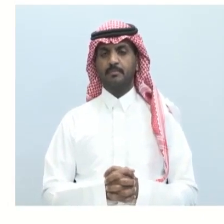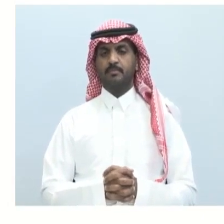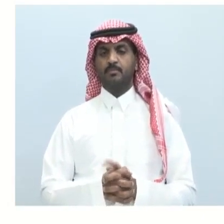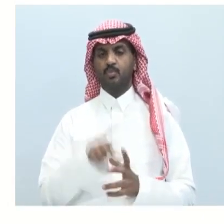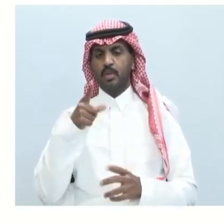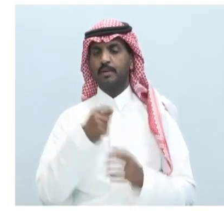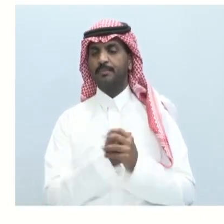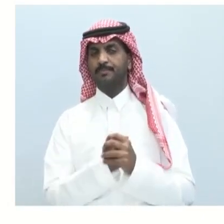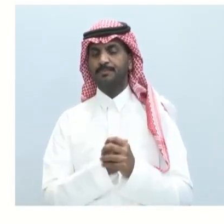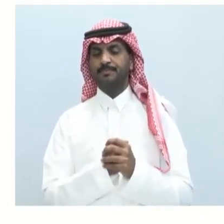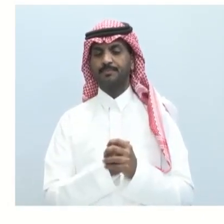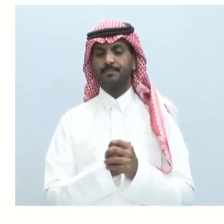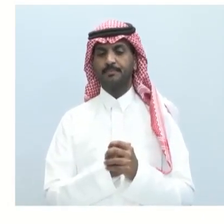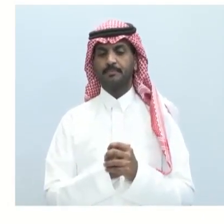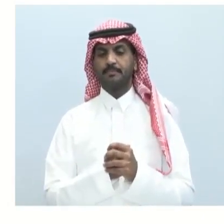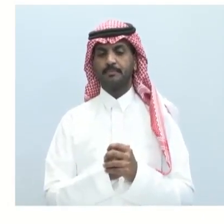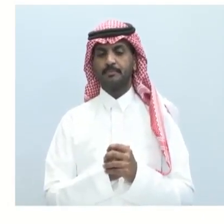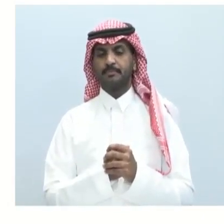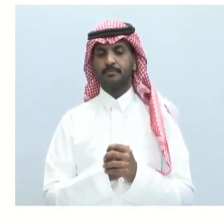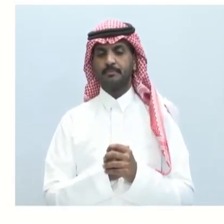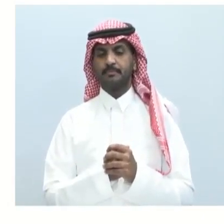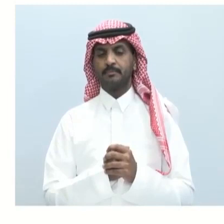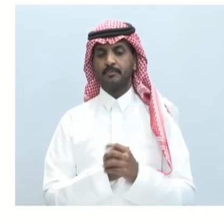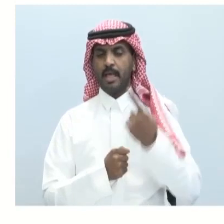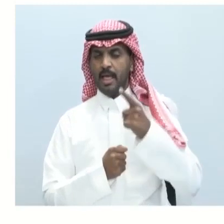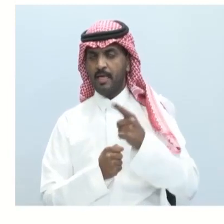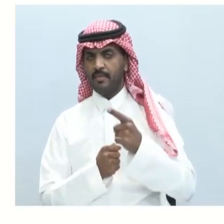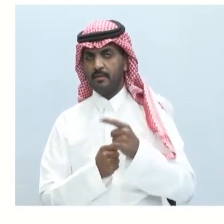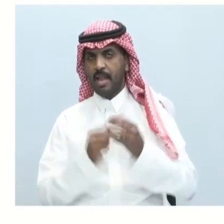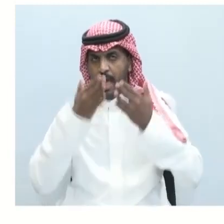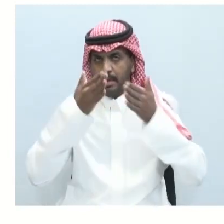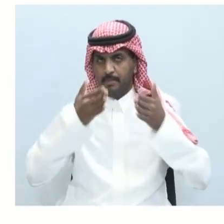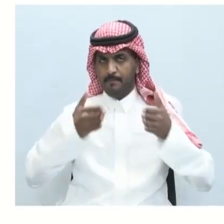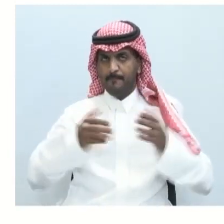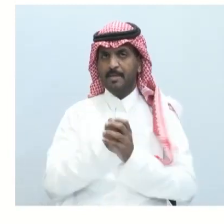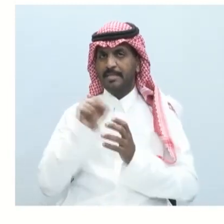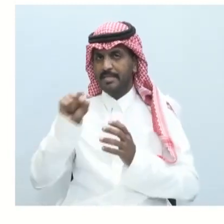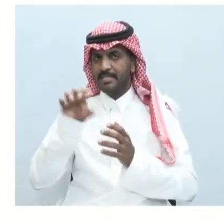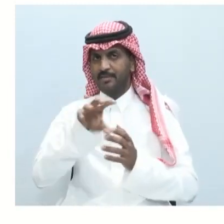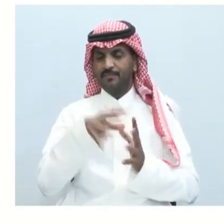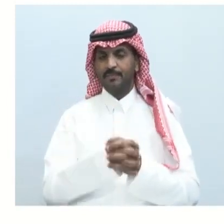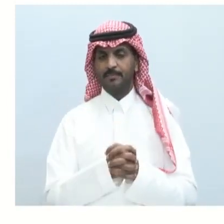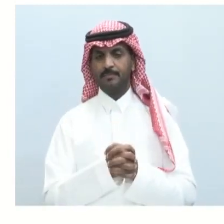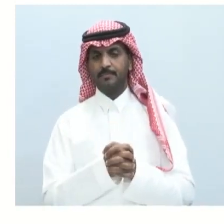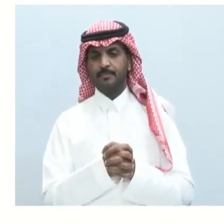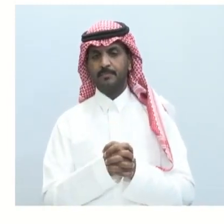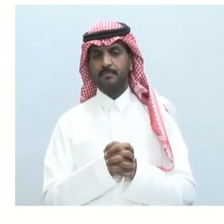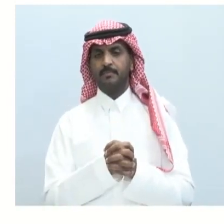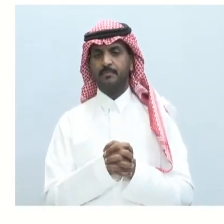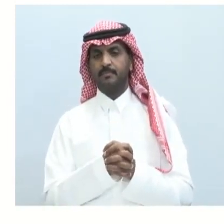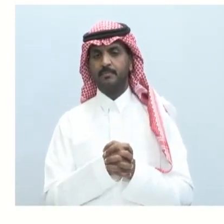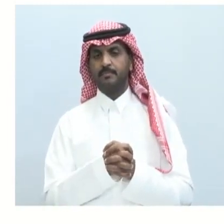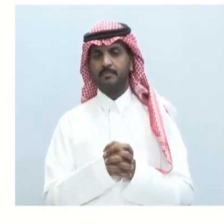نلاحظ الان هنا في هذا الحرم هرم التصنيف لدينا هذا